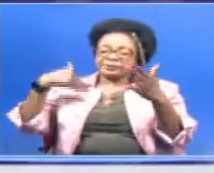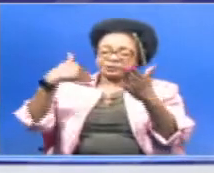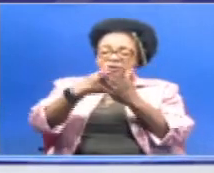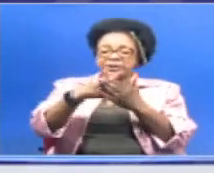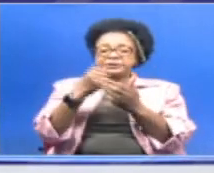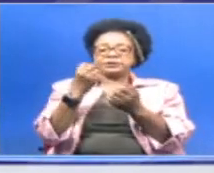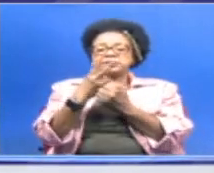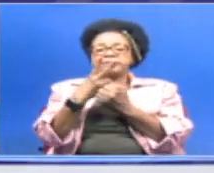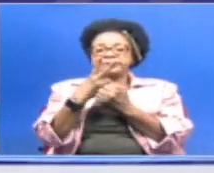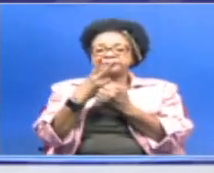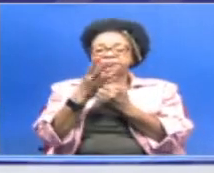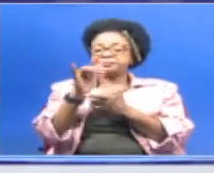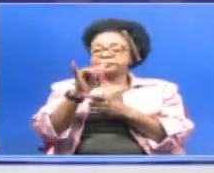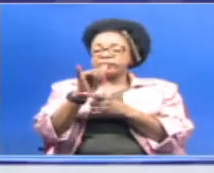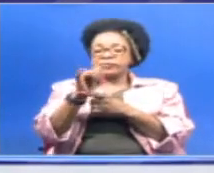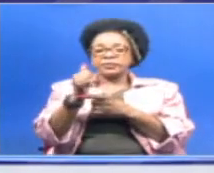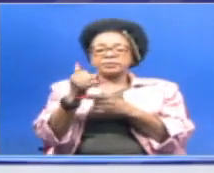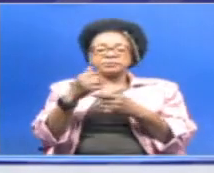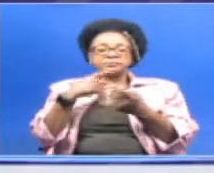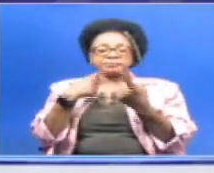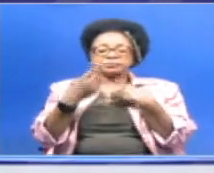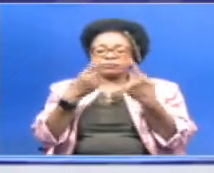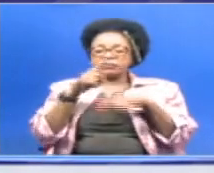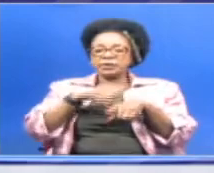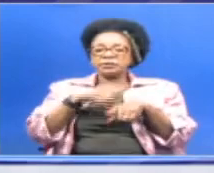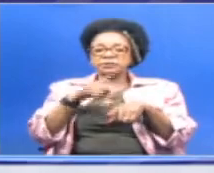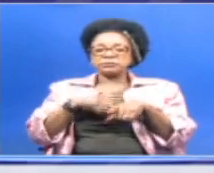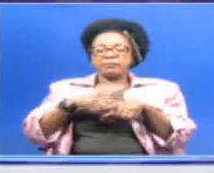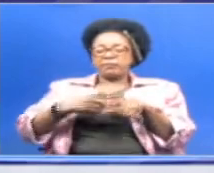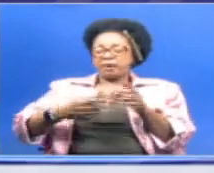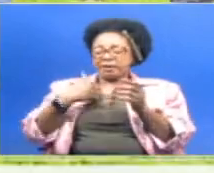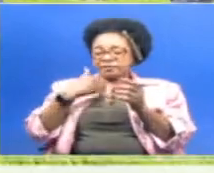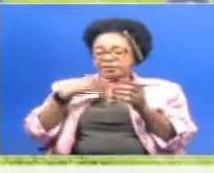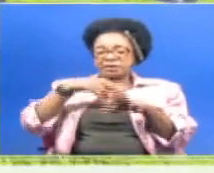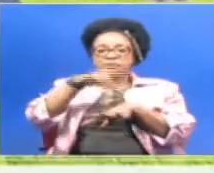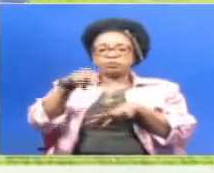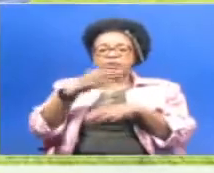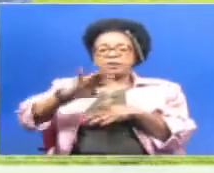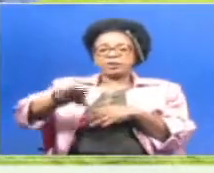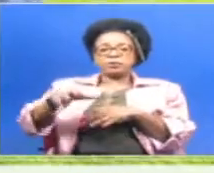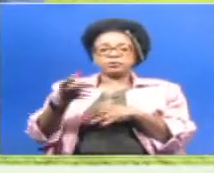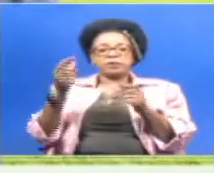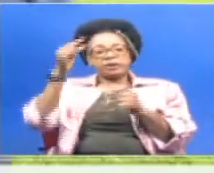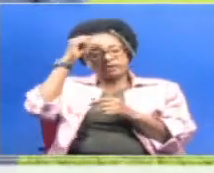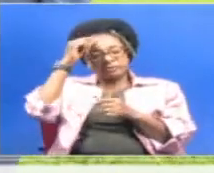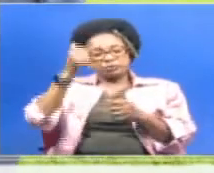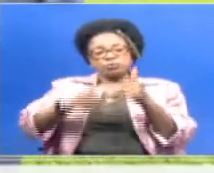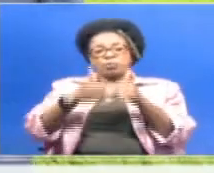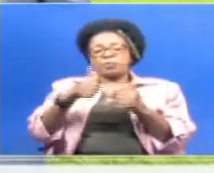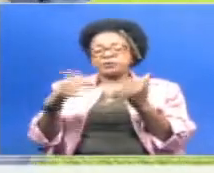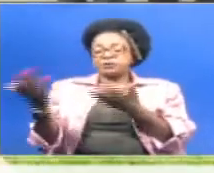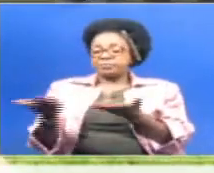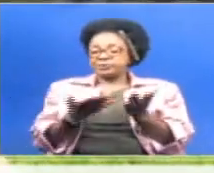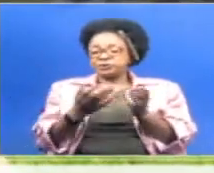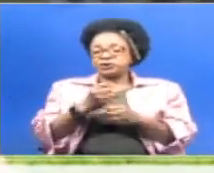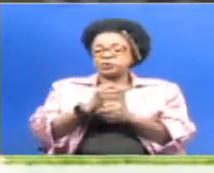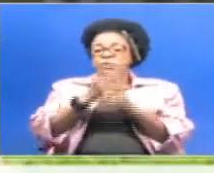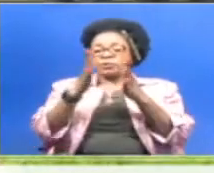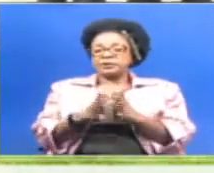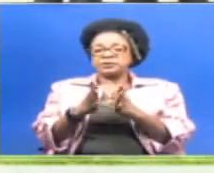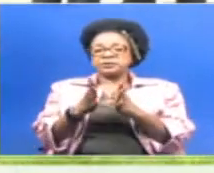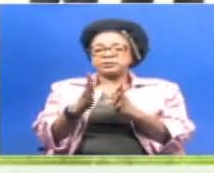Idara hiyo imezungumza wakati wa kikao cha pamoja cha serikali kuu na za kaunti, kikao kilichowaleta pamoja washikadau wengine katika afisi